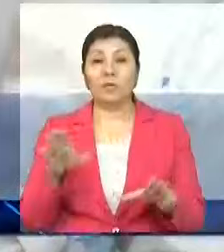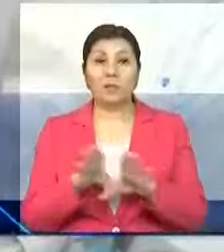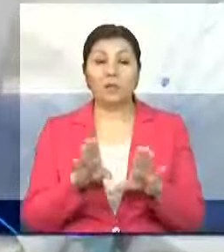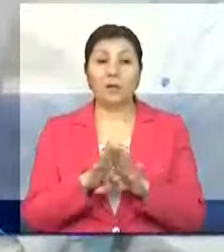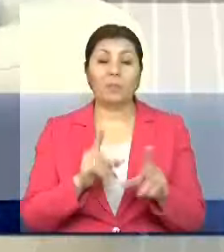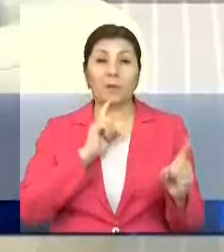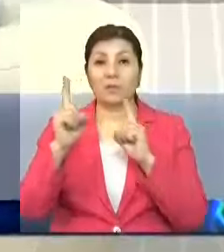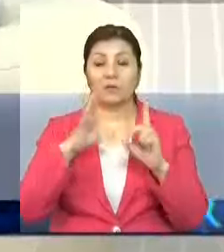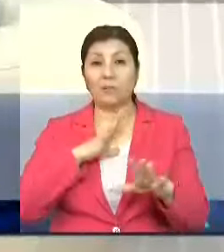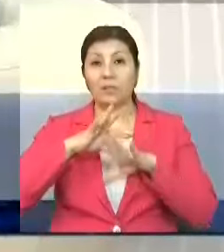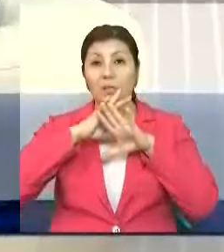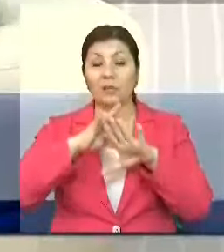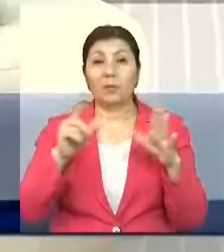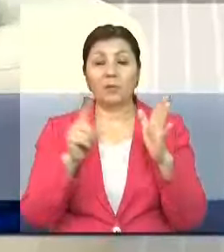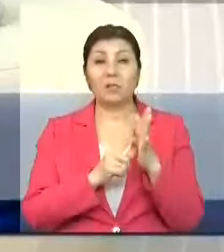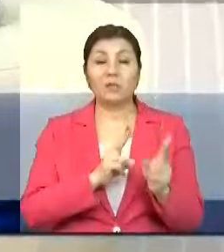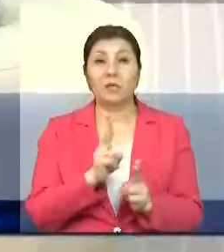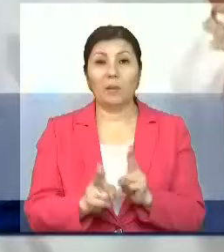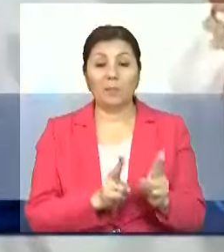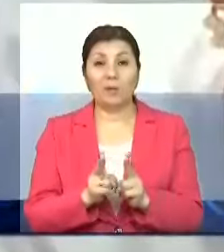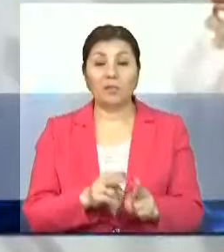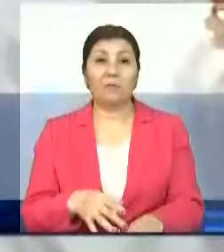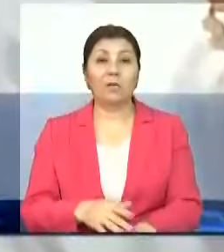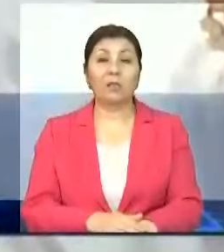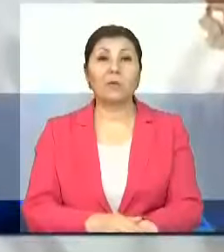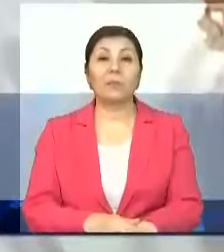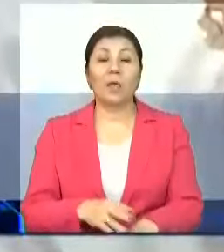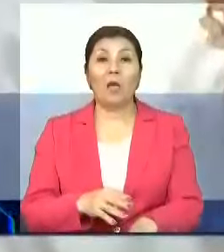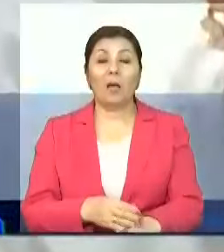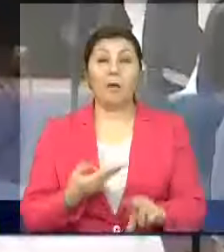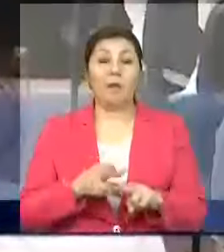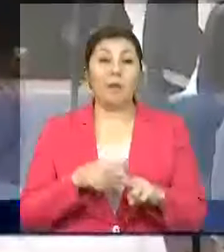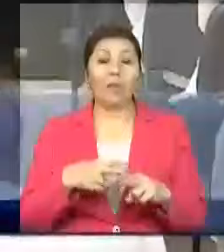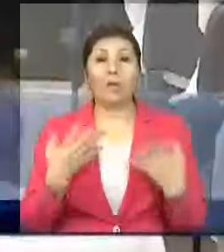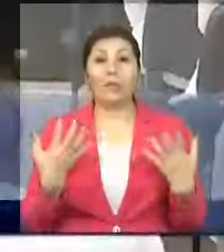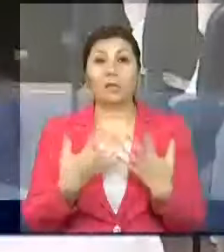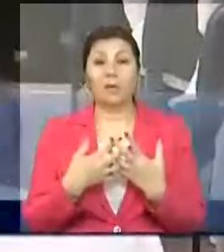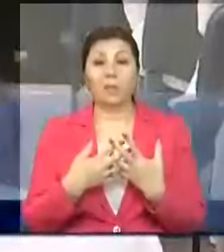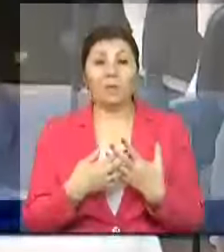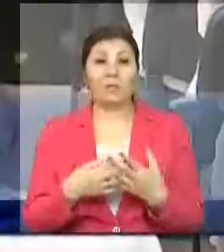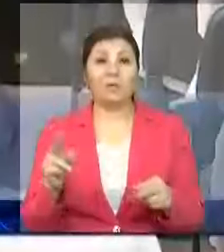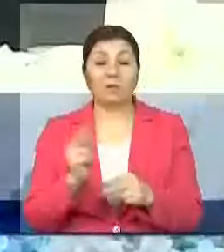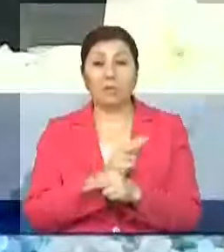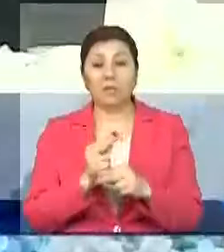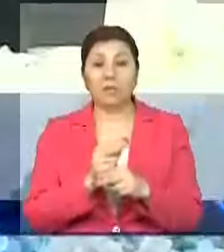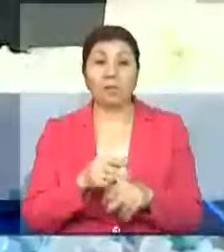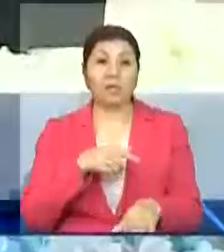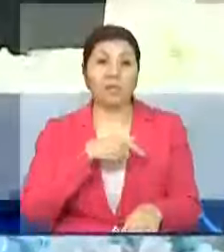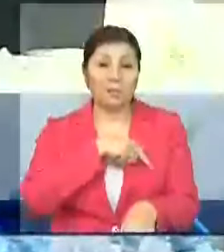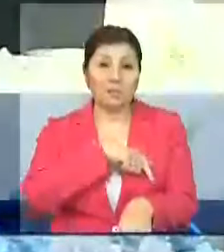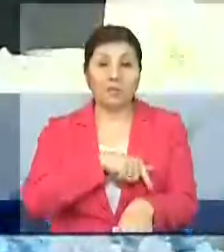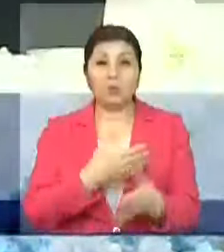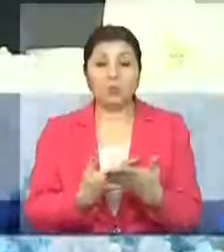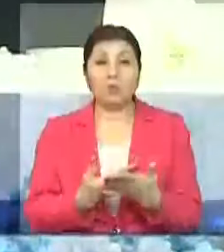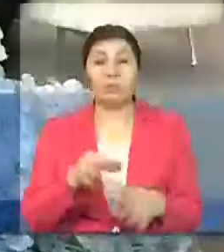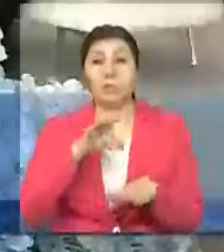рамках конференции были проведены 7 операций уникальным эндоваскулярным путем. Это современный метод лечения сосудистых заболеваний, воздействие при котором